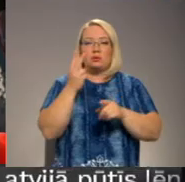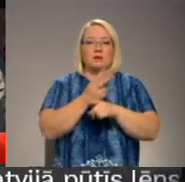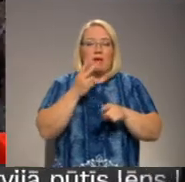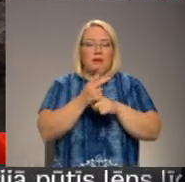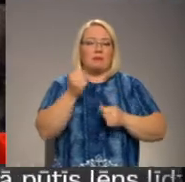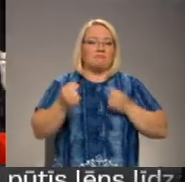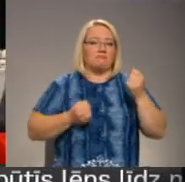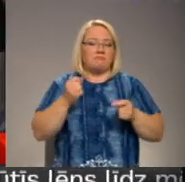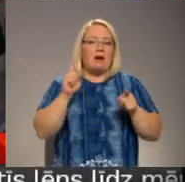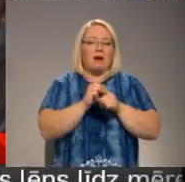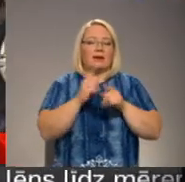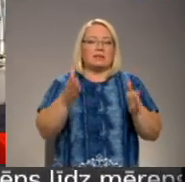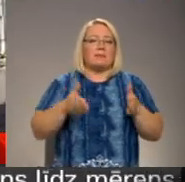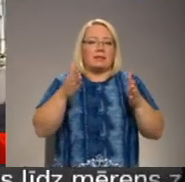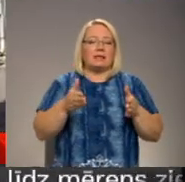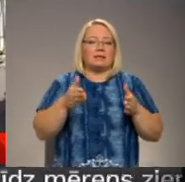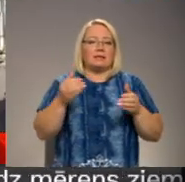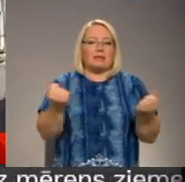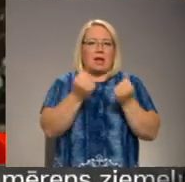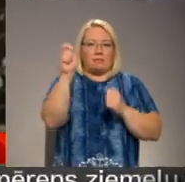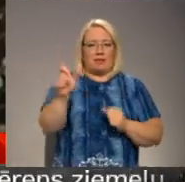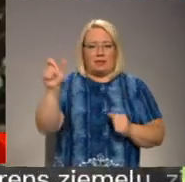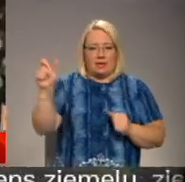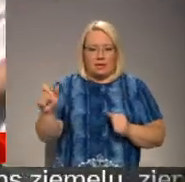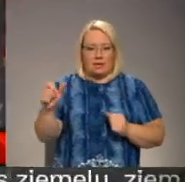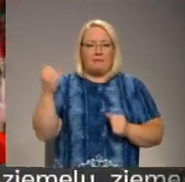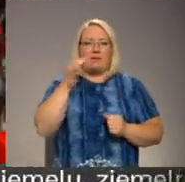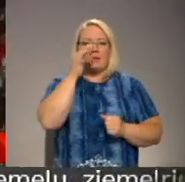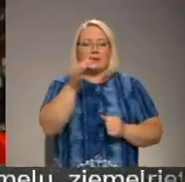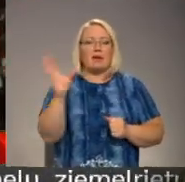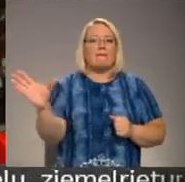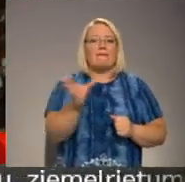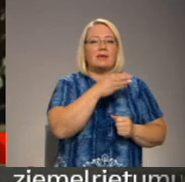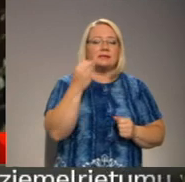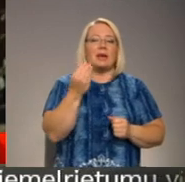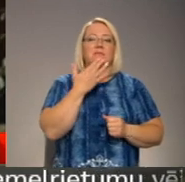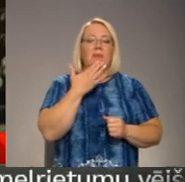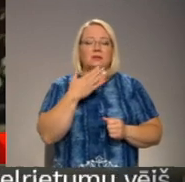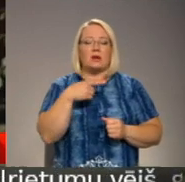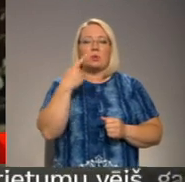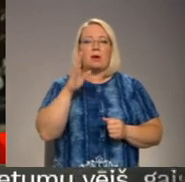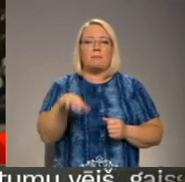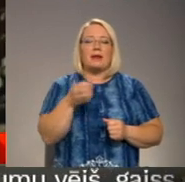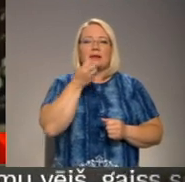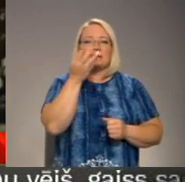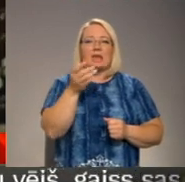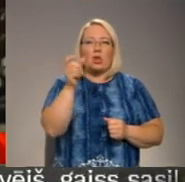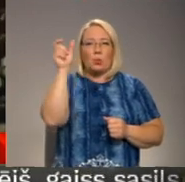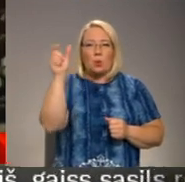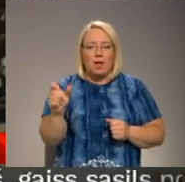devās arī Kuplas slimnīcas darbinieku komanda. Visas pasakas, un runājot par Imanta Ziedoni, viņas ir